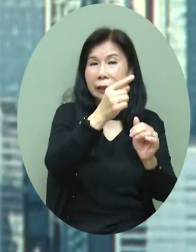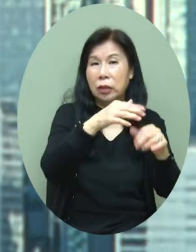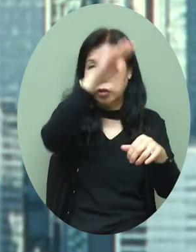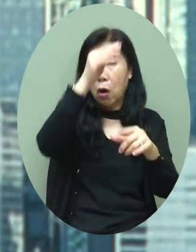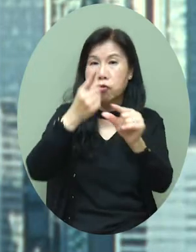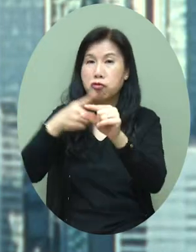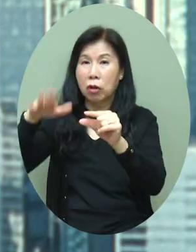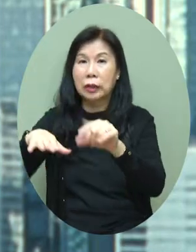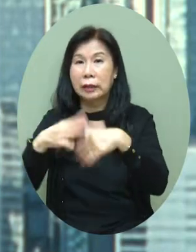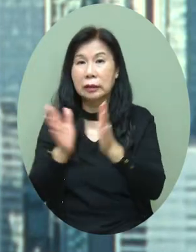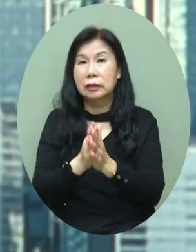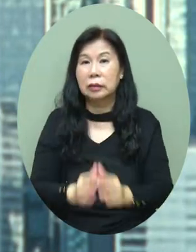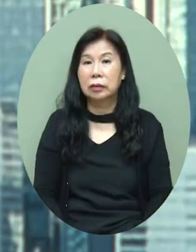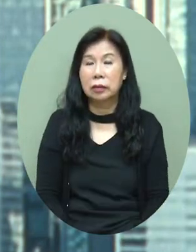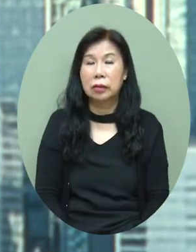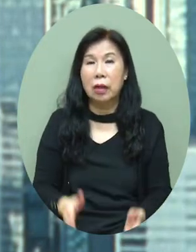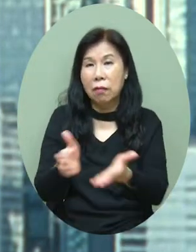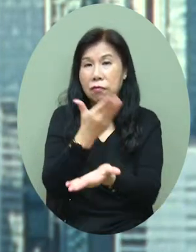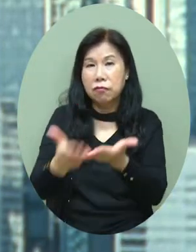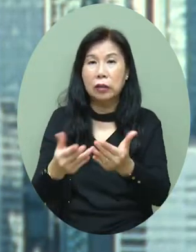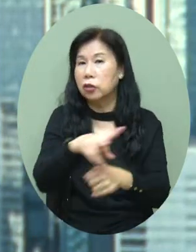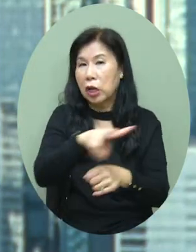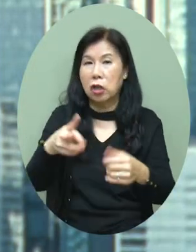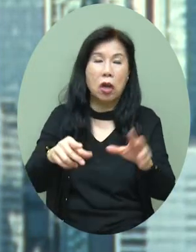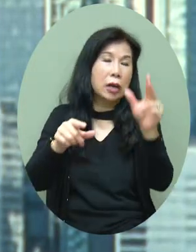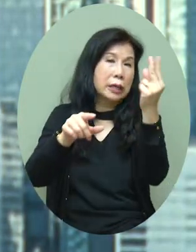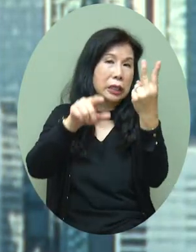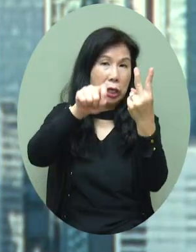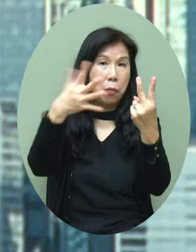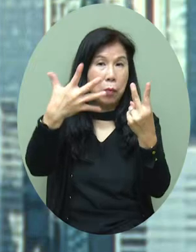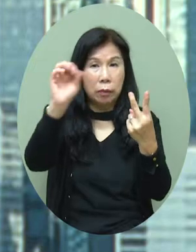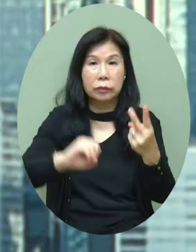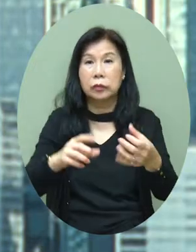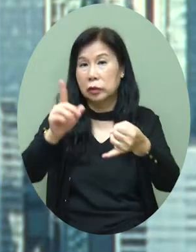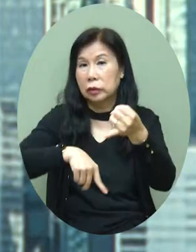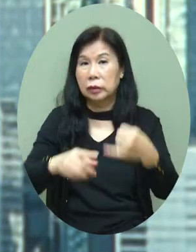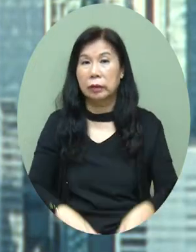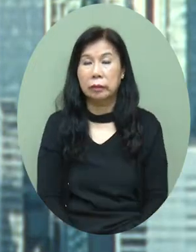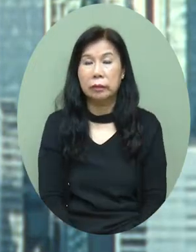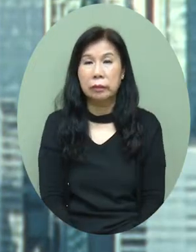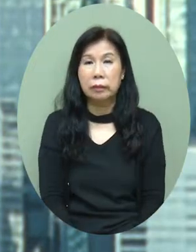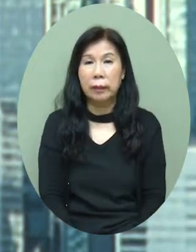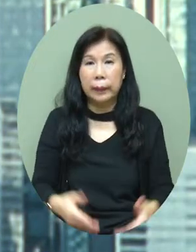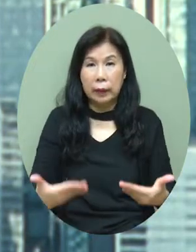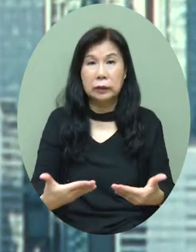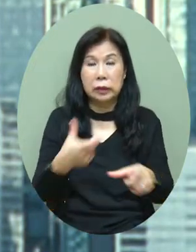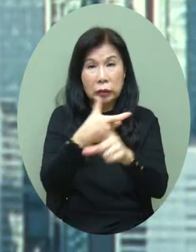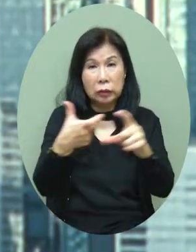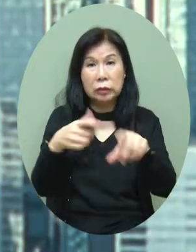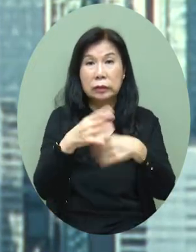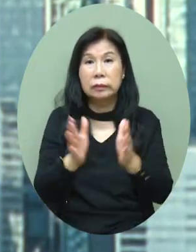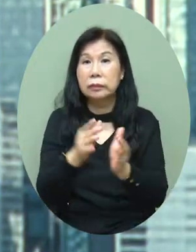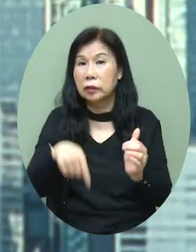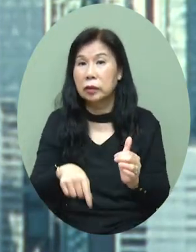乎高層個公務員係即係分開去調整佢嘅薪酬啦。同埋最後就想問下，即係呢個今次嘅薪酬調整就同